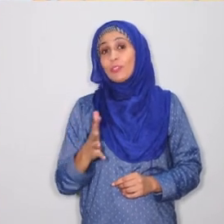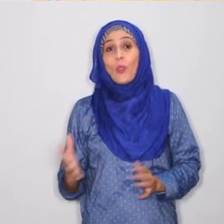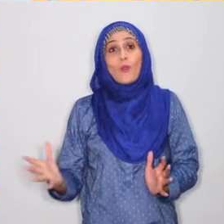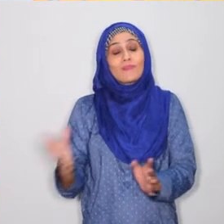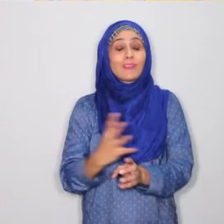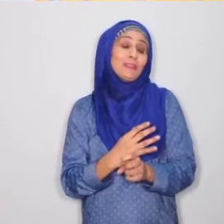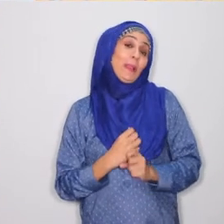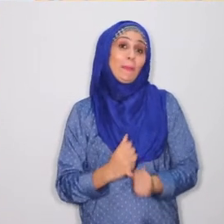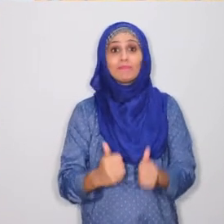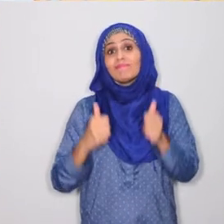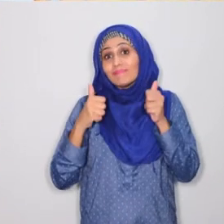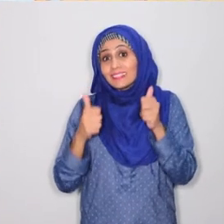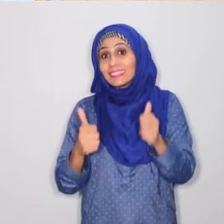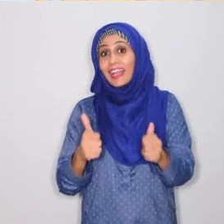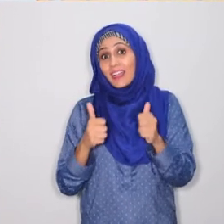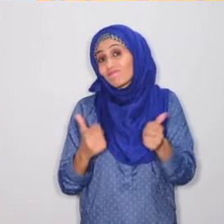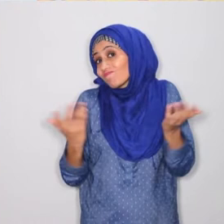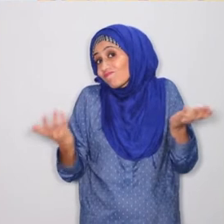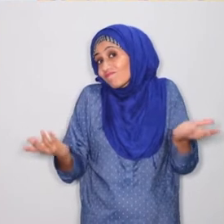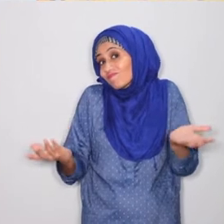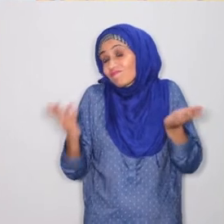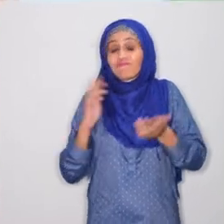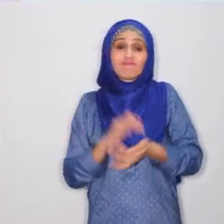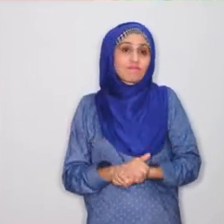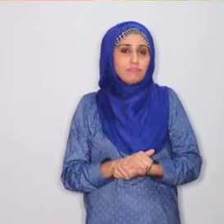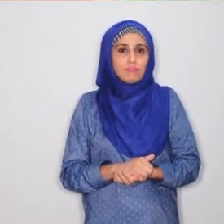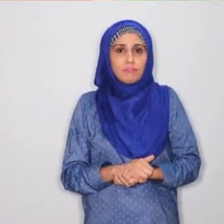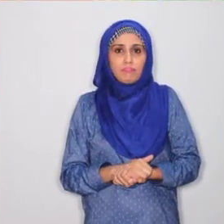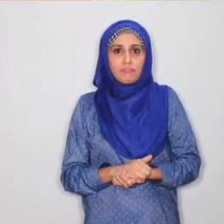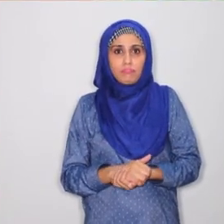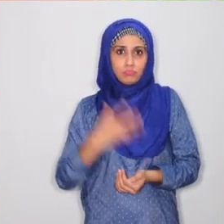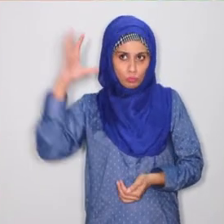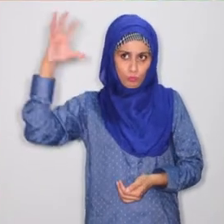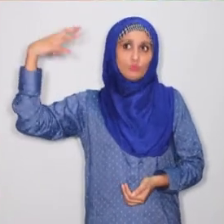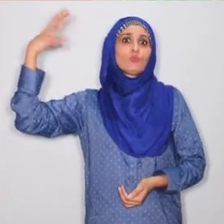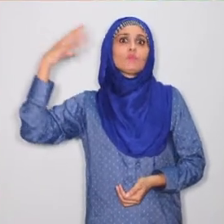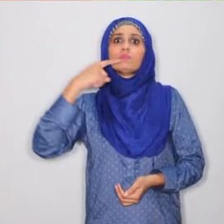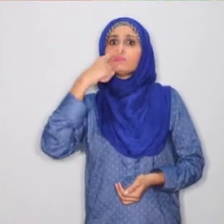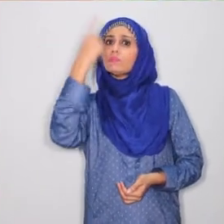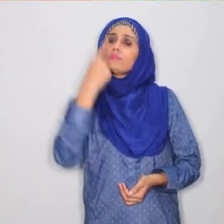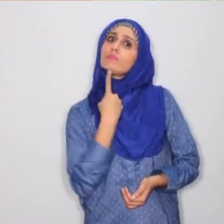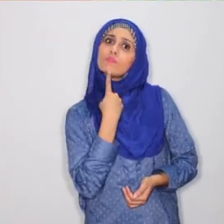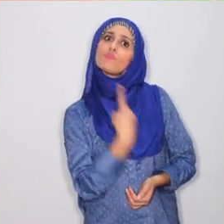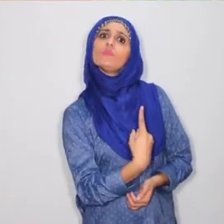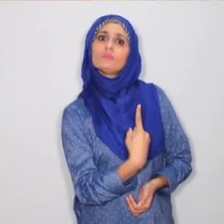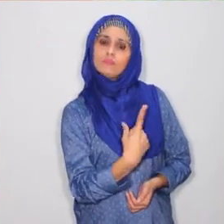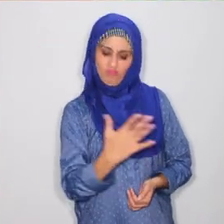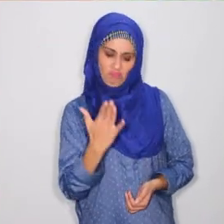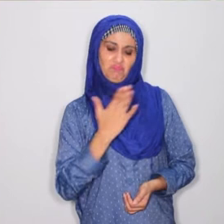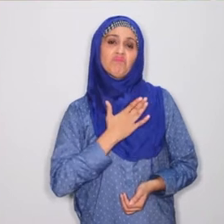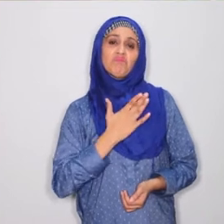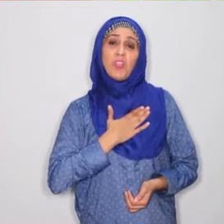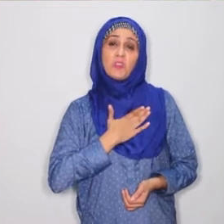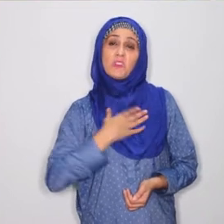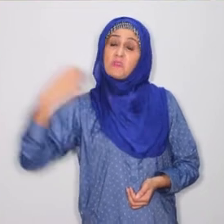सब कुछ ठीक होता सूरज इशारा कर बोला मेरे आंसू